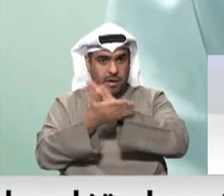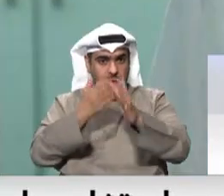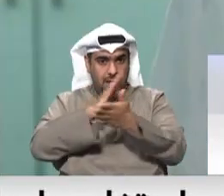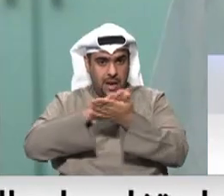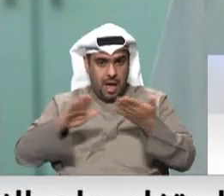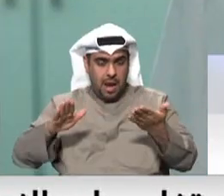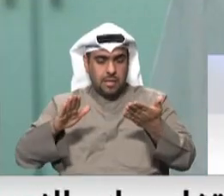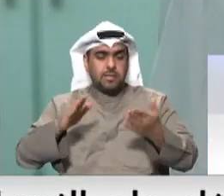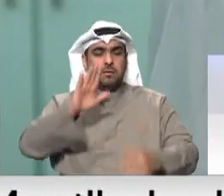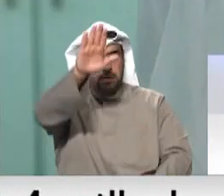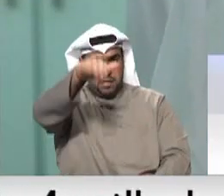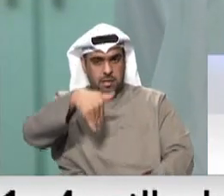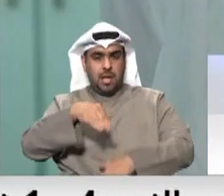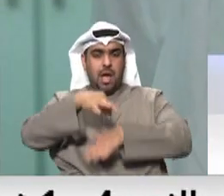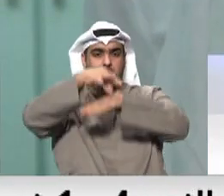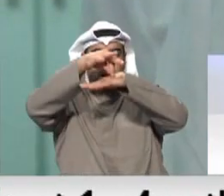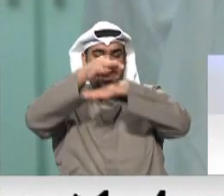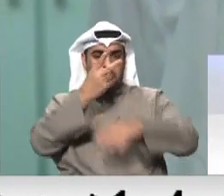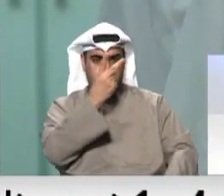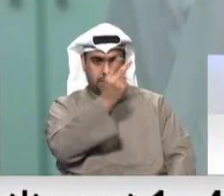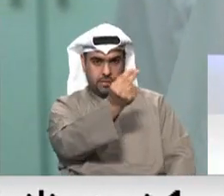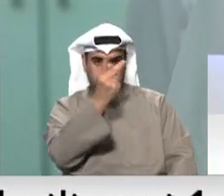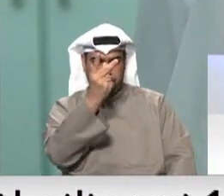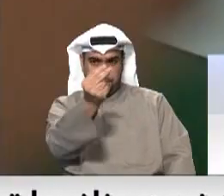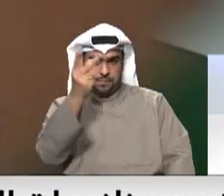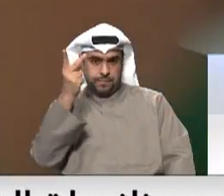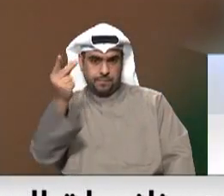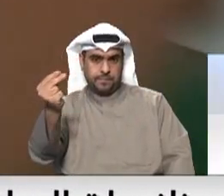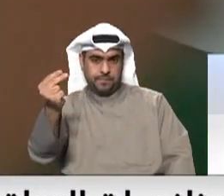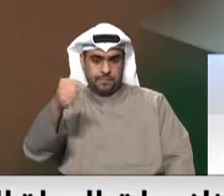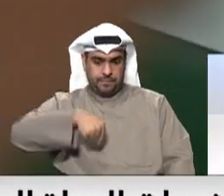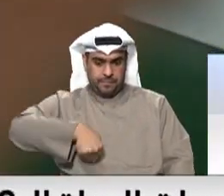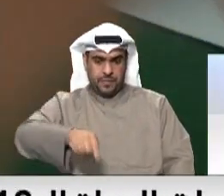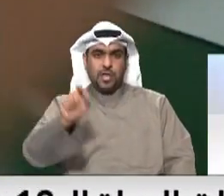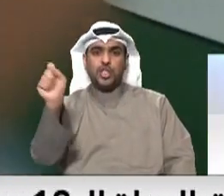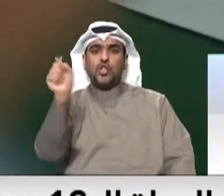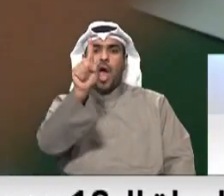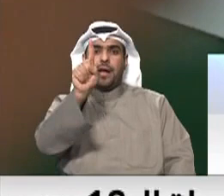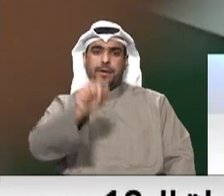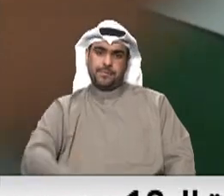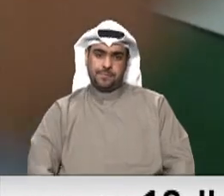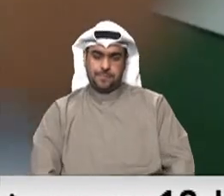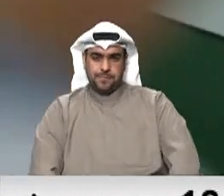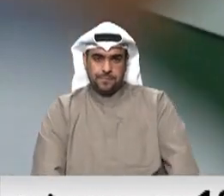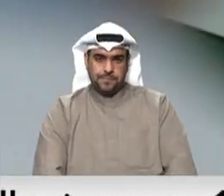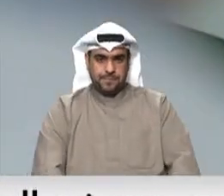أن يتمكن المرضى من الحصول على العلاج في غضون شهر.